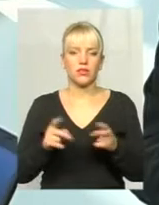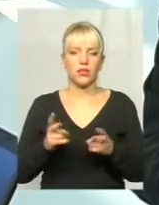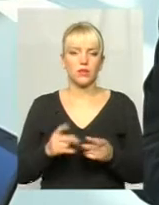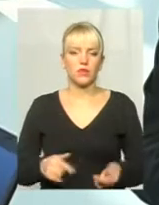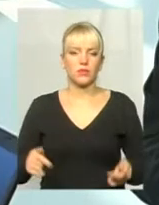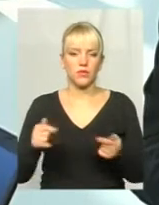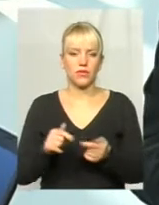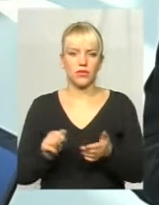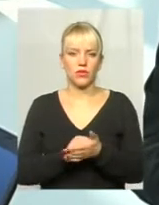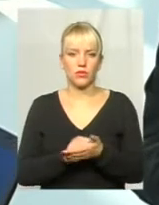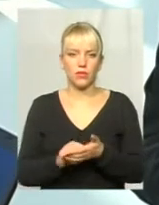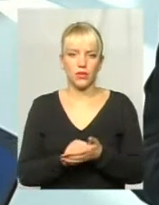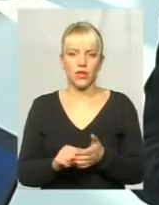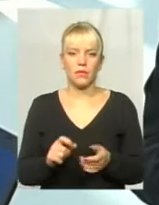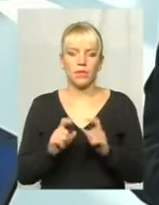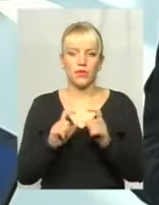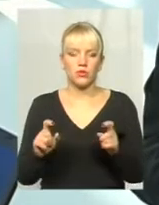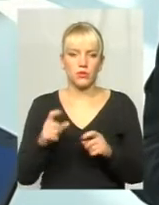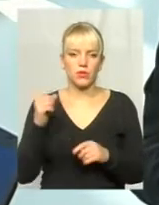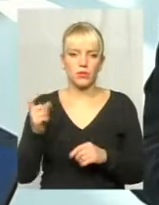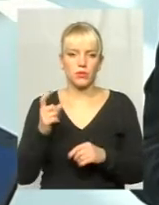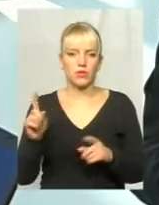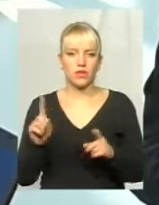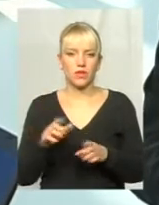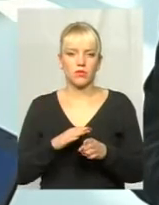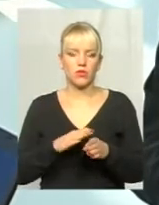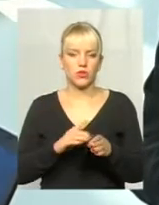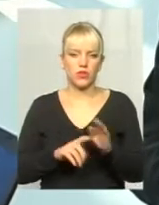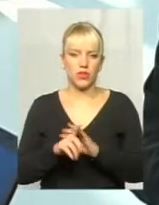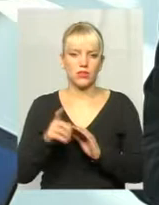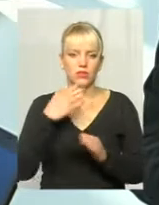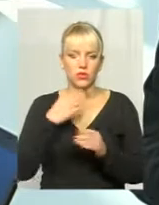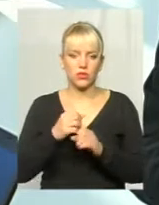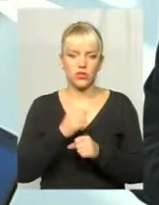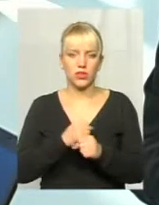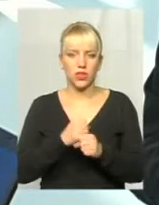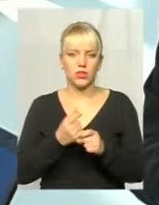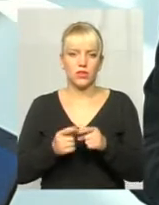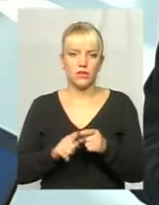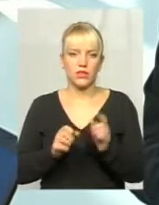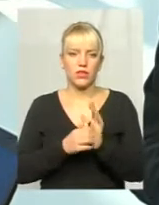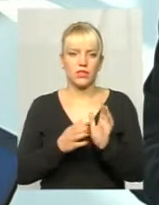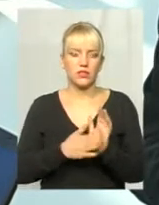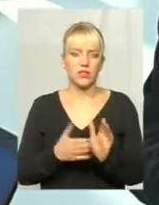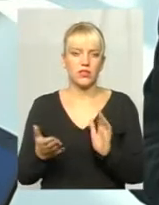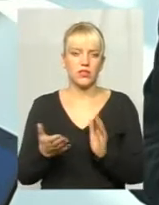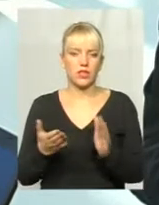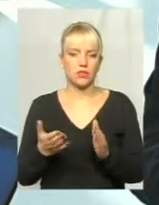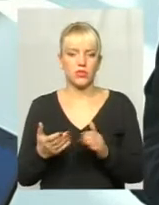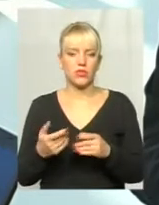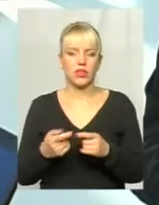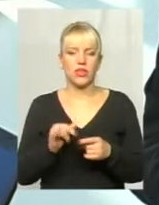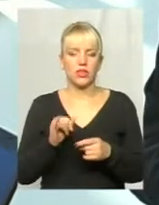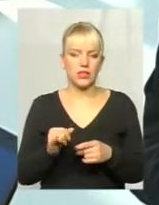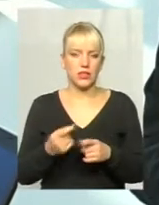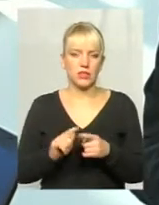документи. Суб'єкт господарювання, який починає таку діяльність, він же ж зареєстрований якимось чином, так? І про ці